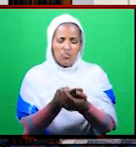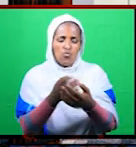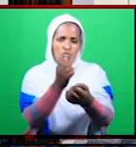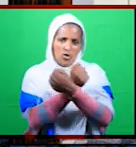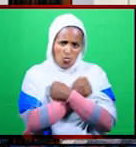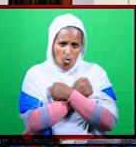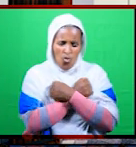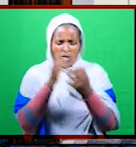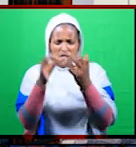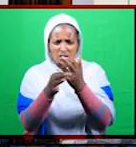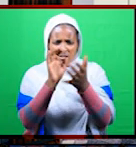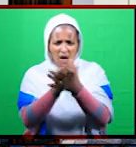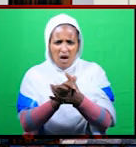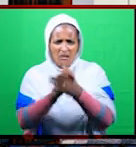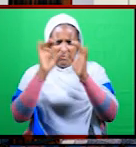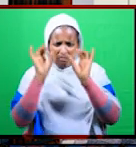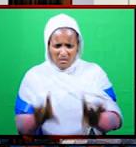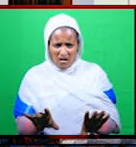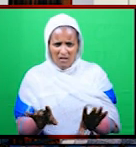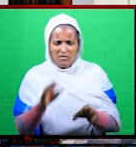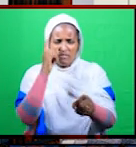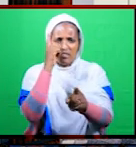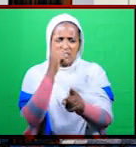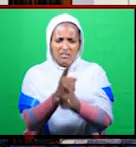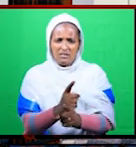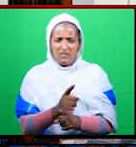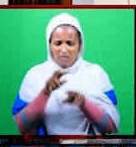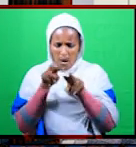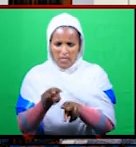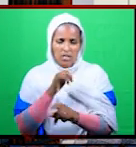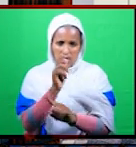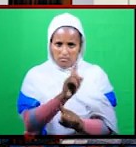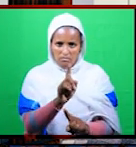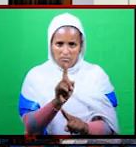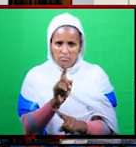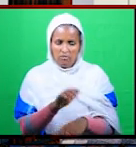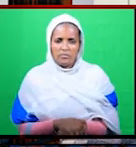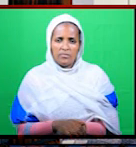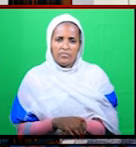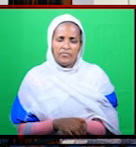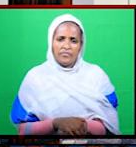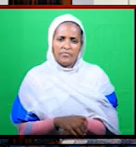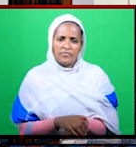ልጅን ወዶ ትዳርን መጥላት ትክክለኛ አመለካከት አይደለም።